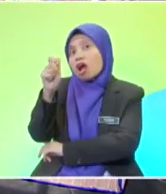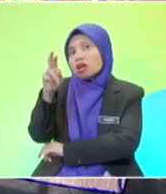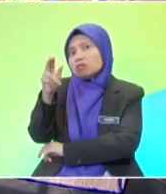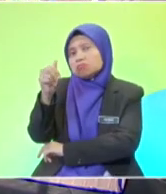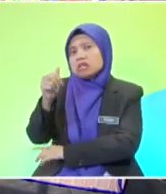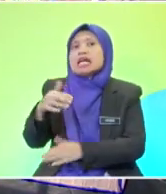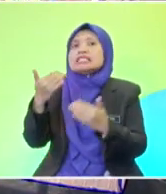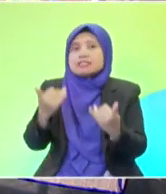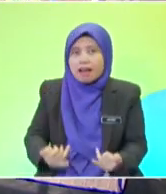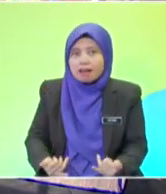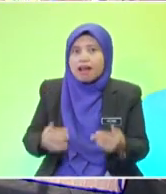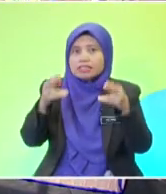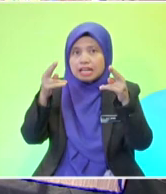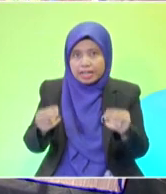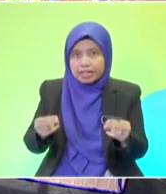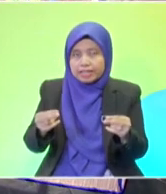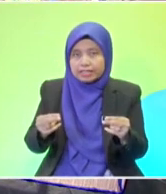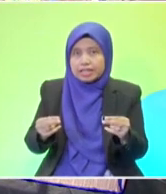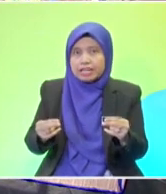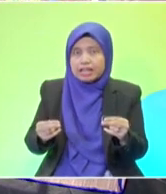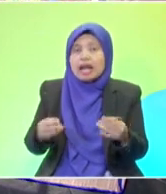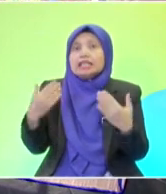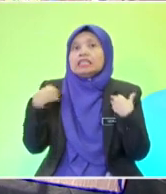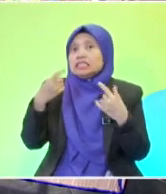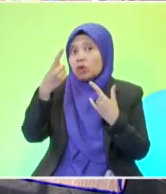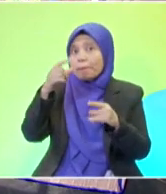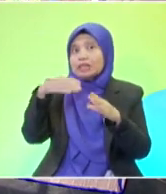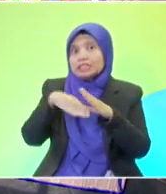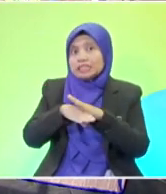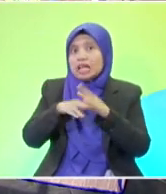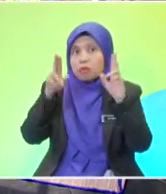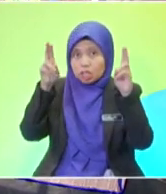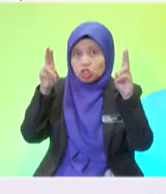jawabannya Adi dalam segmen kedua Ini